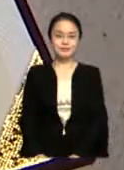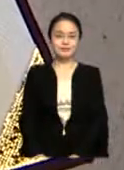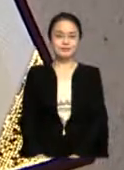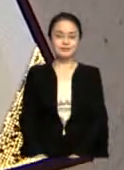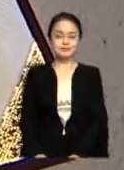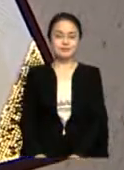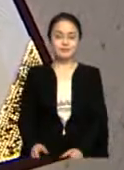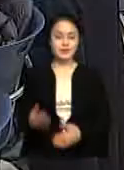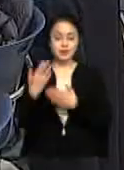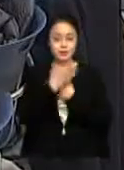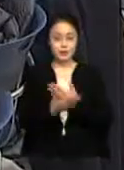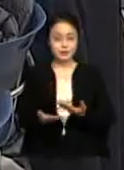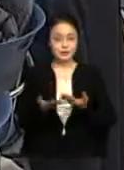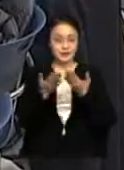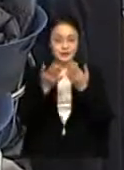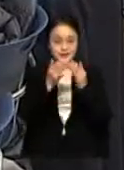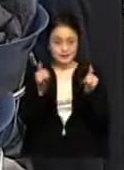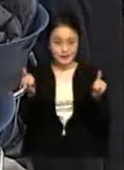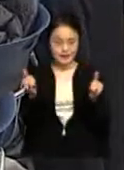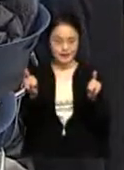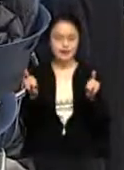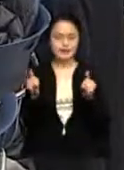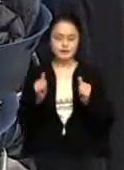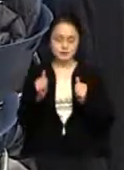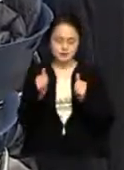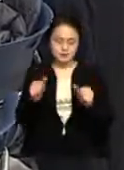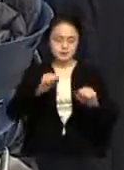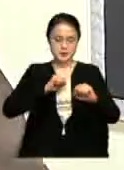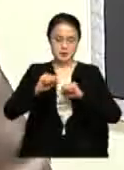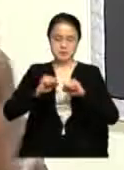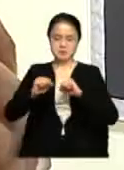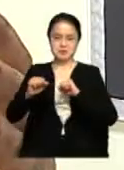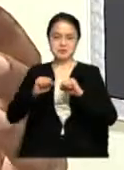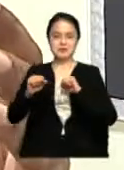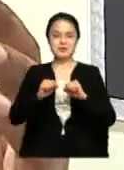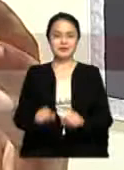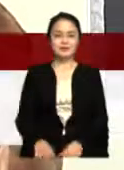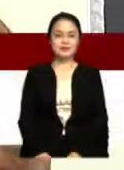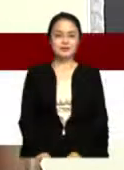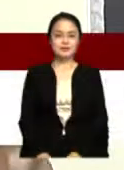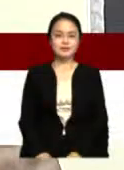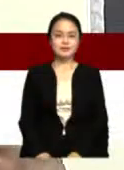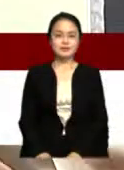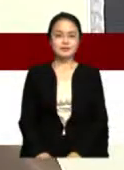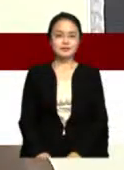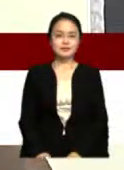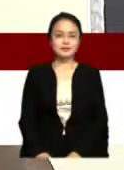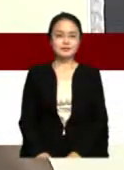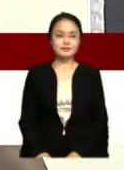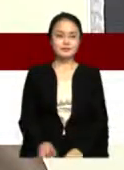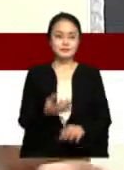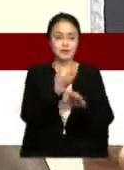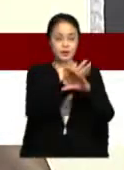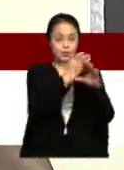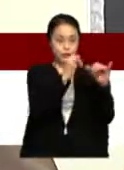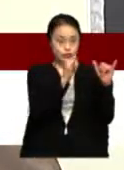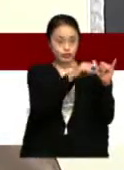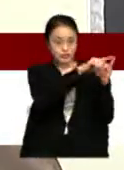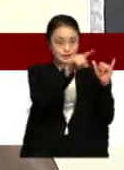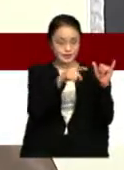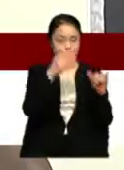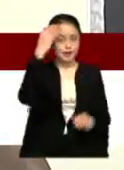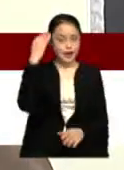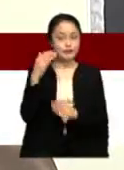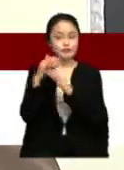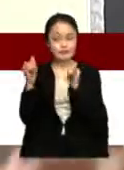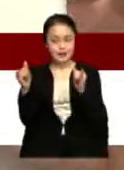봉사자가 있을 정도로 내 외국인들에게 인기가 높습니다 좋구나 맥은 사람들이 인도 한국 사람들은 까지를 갔어요 1 알